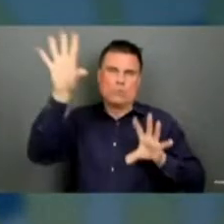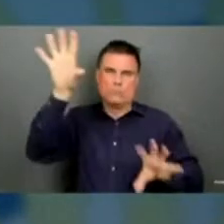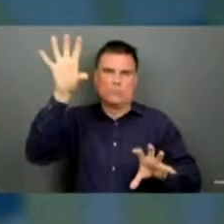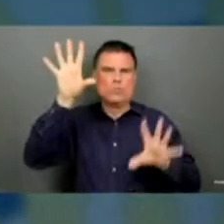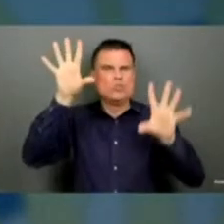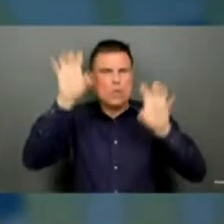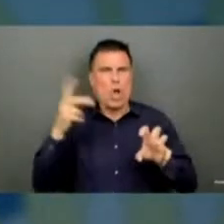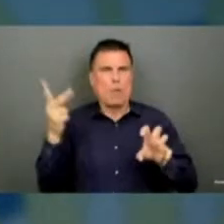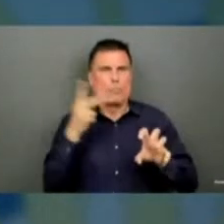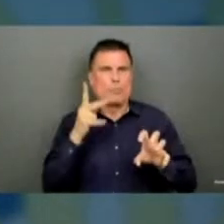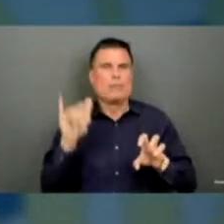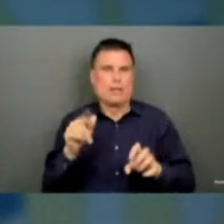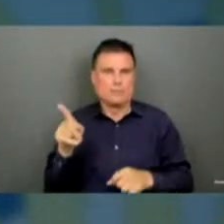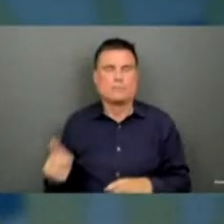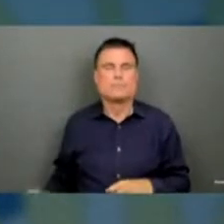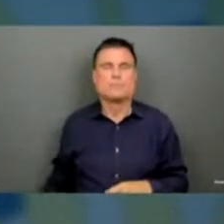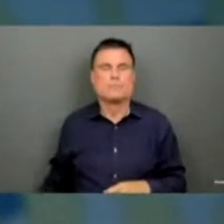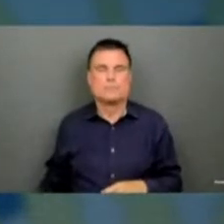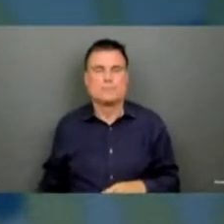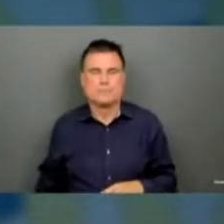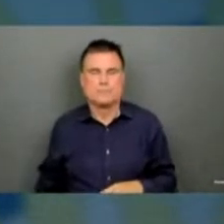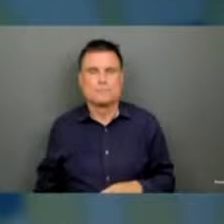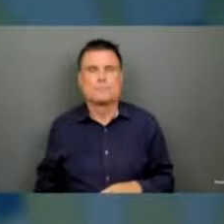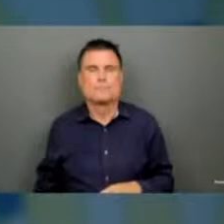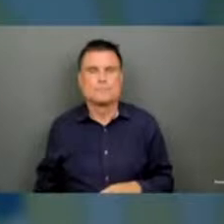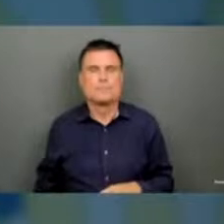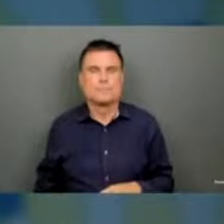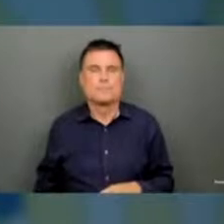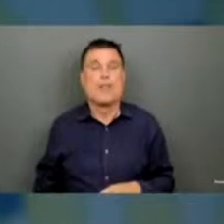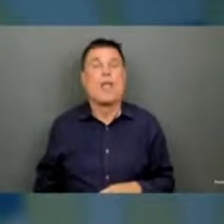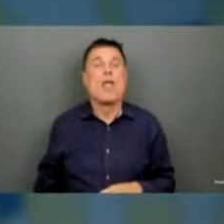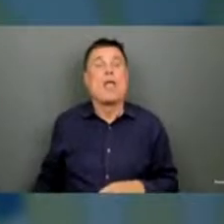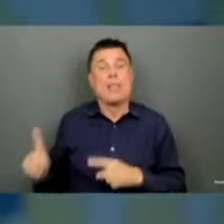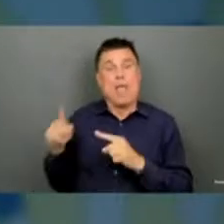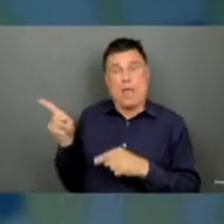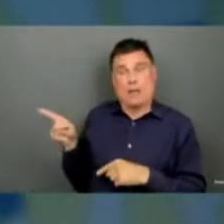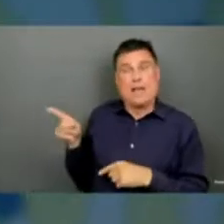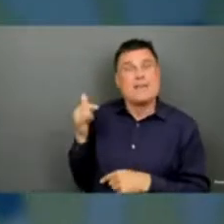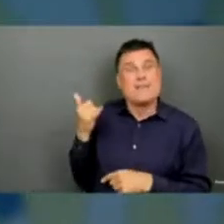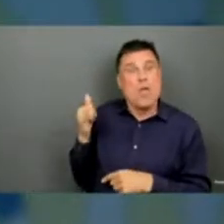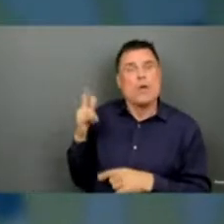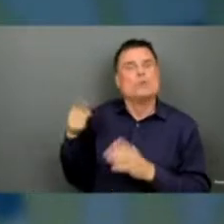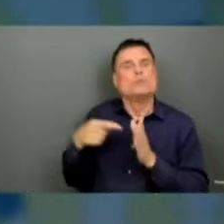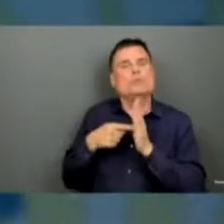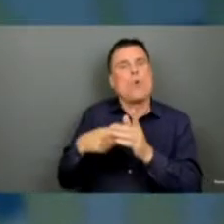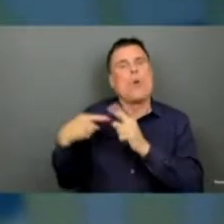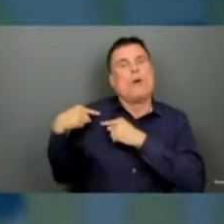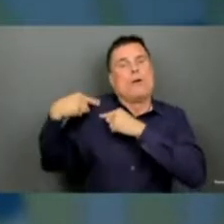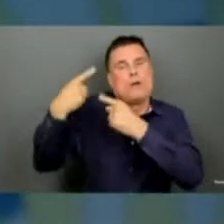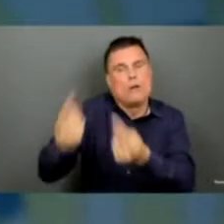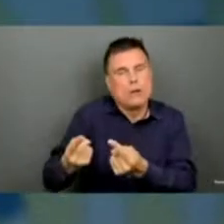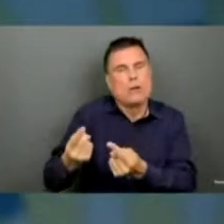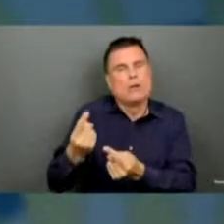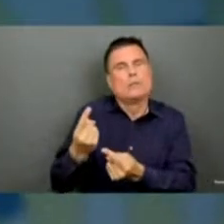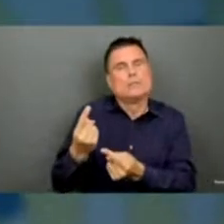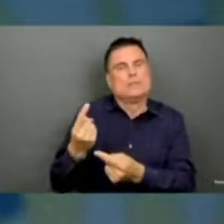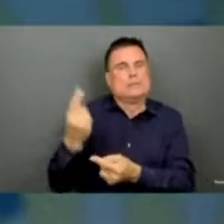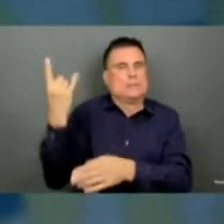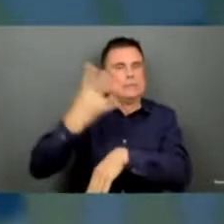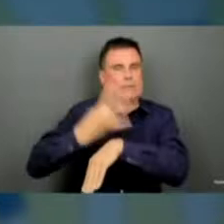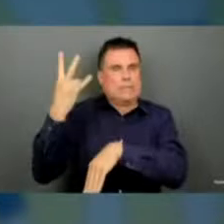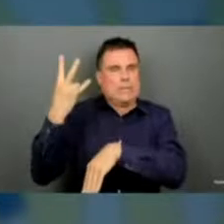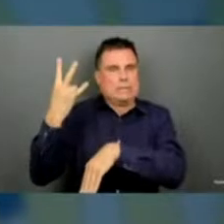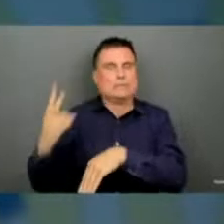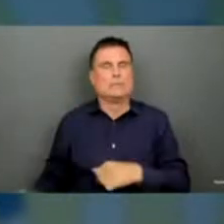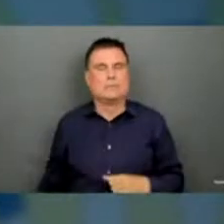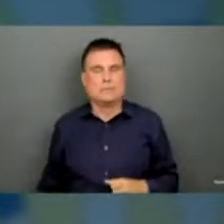case rates in the last week. 这个是黄颜色这个第2个页面呢是指上个礼拜这个都是黄